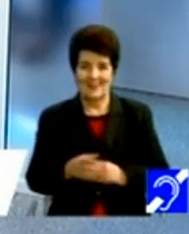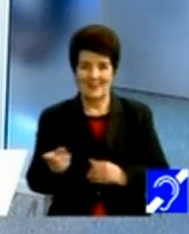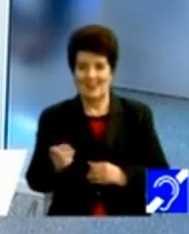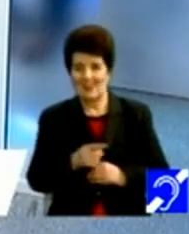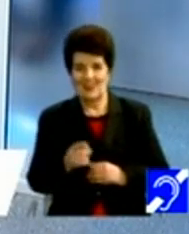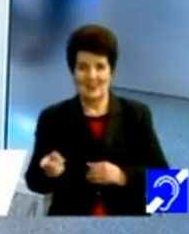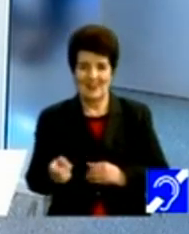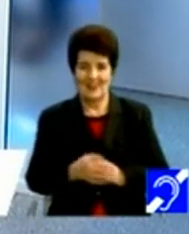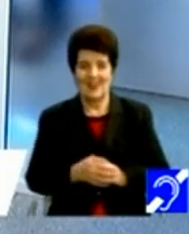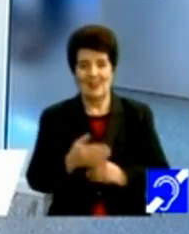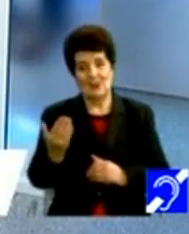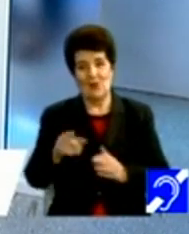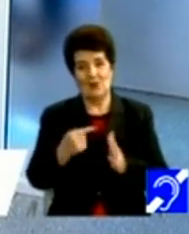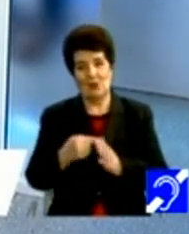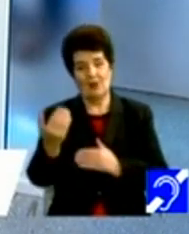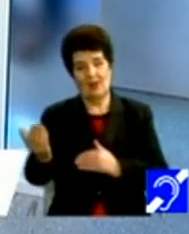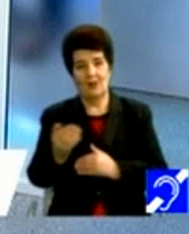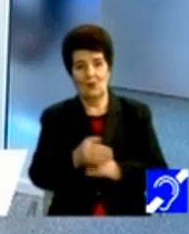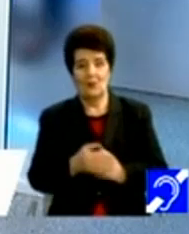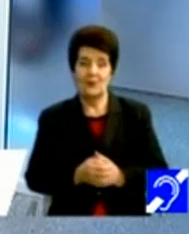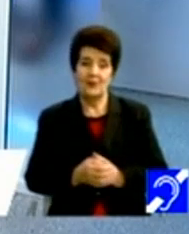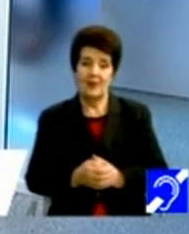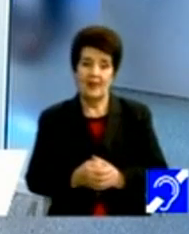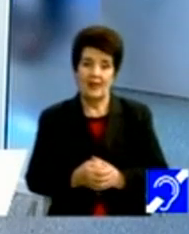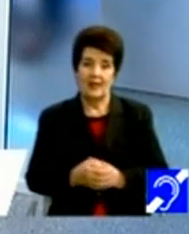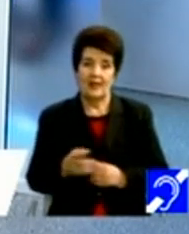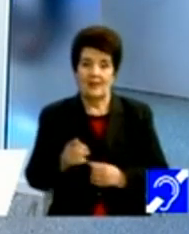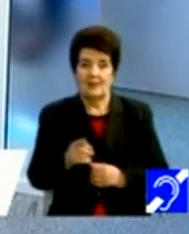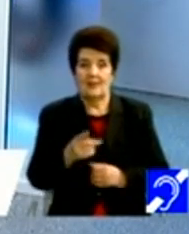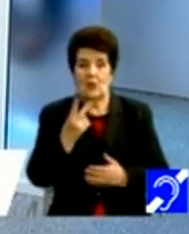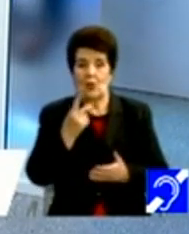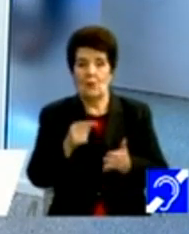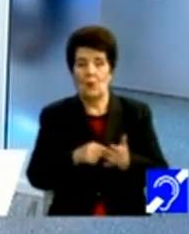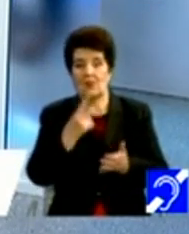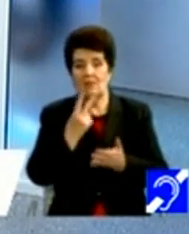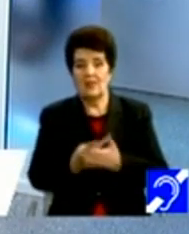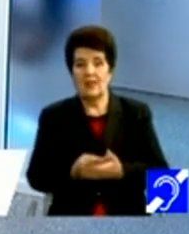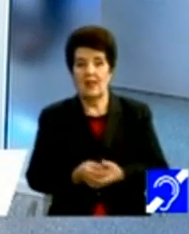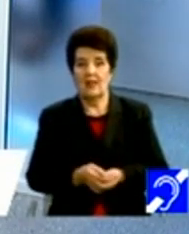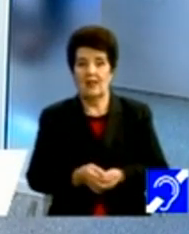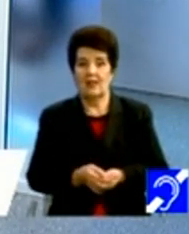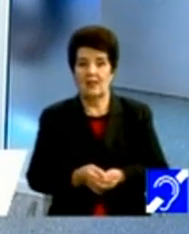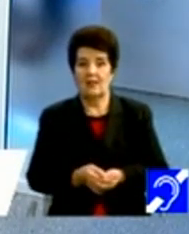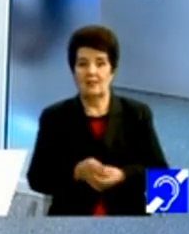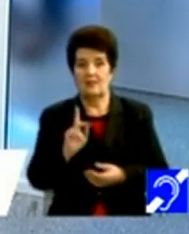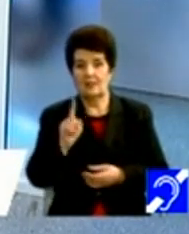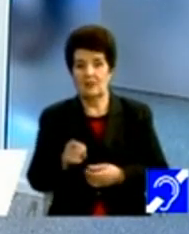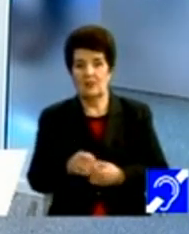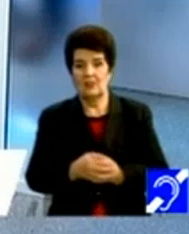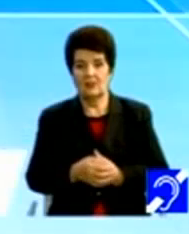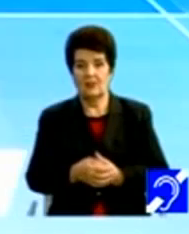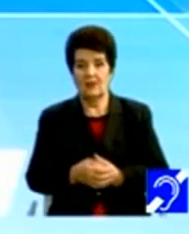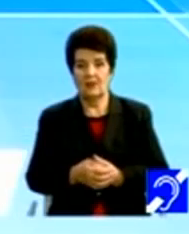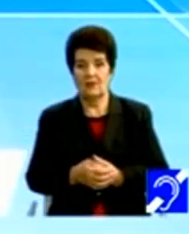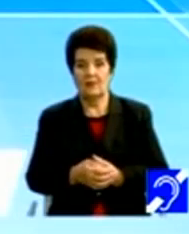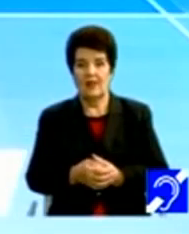lui. Da, puteți să vă exprimați, că și până acum am făcut, să vă exprimați punctul de vedere și fiecare la despre acest lucru. Răspundeți, domnul Țicu. Mă